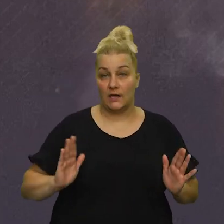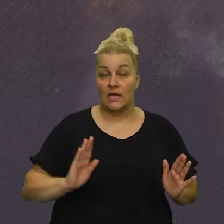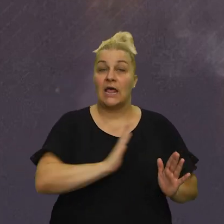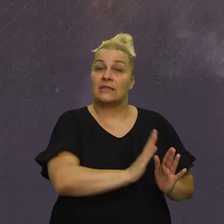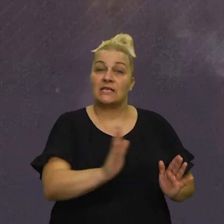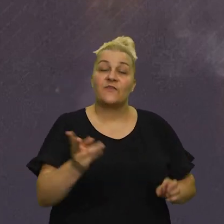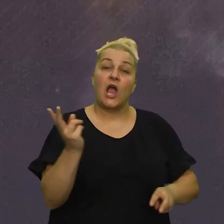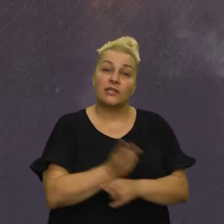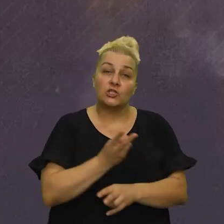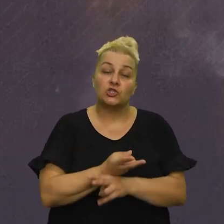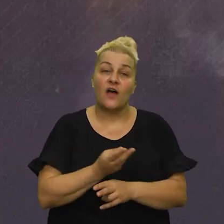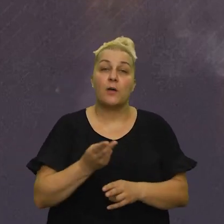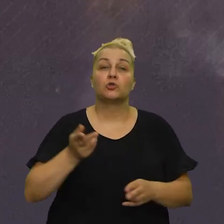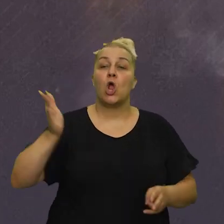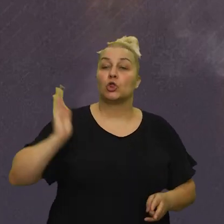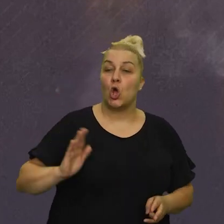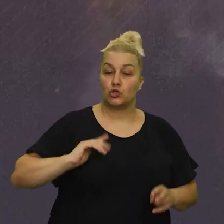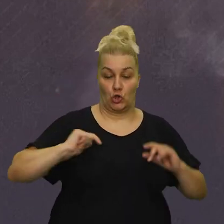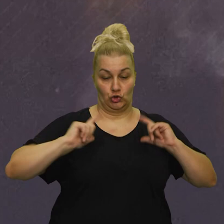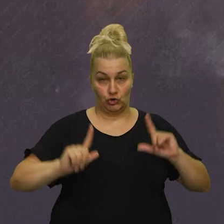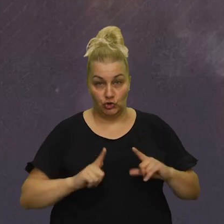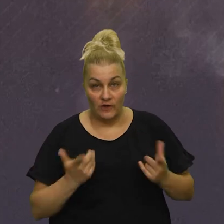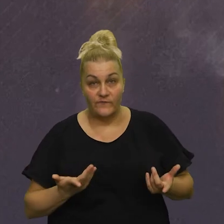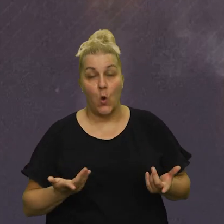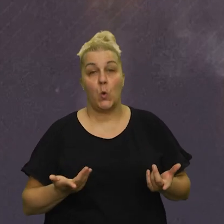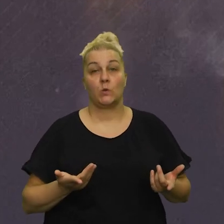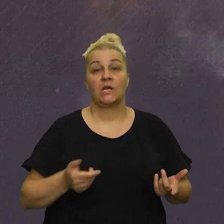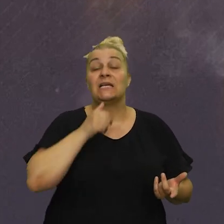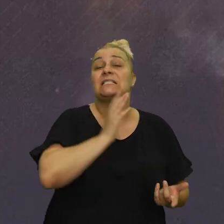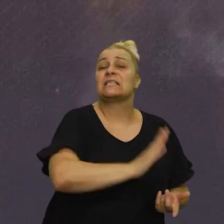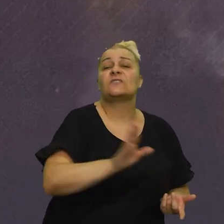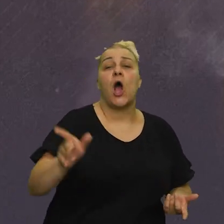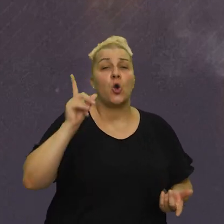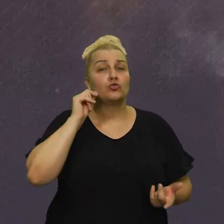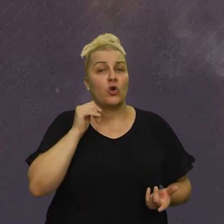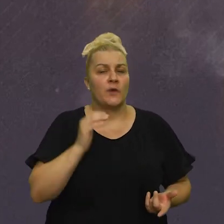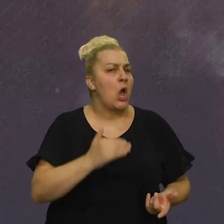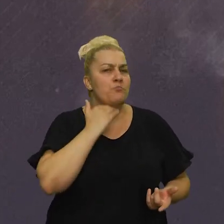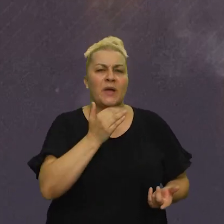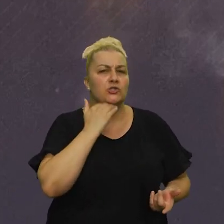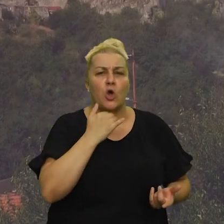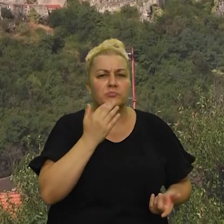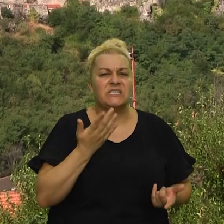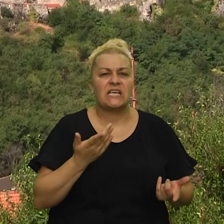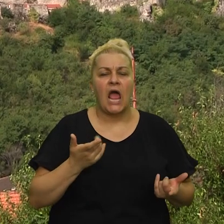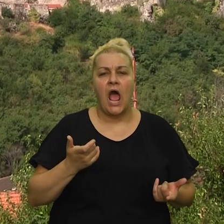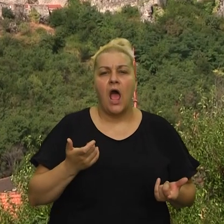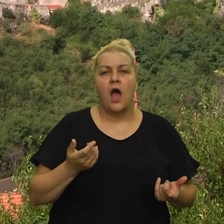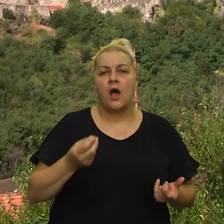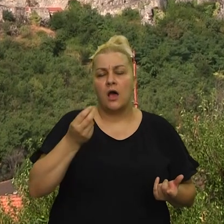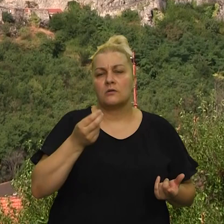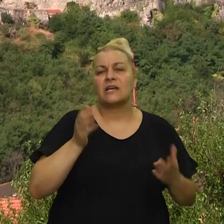da bude država dostojna življenja i za svakog čovjeka bez obzira na nacionalnost